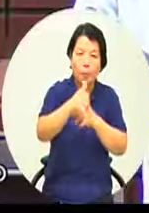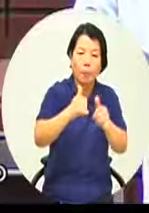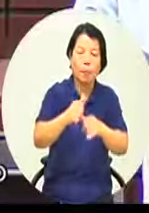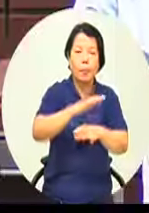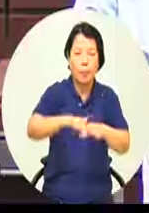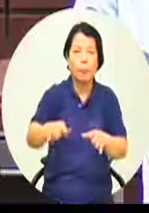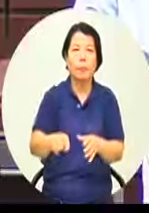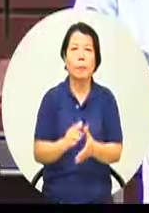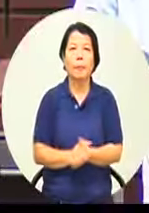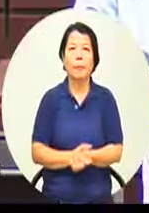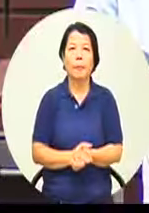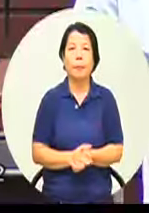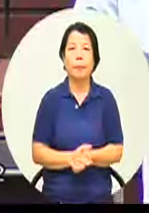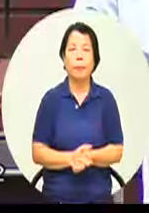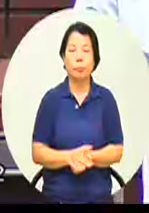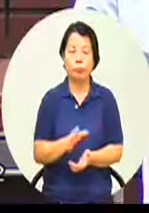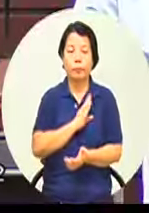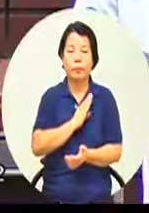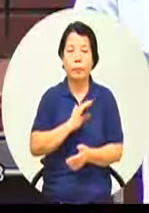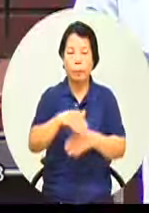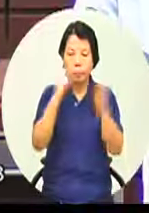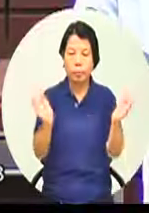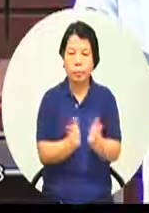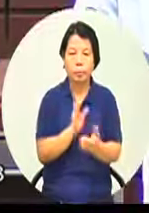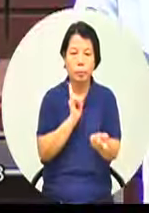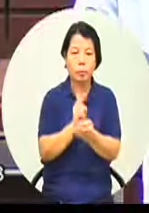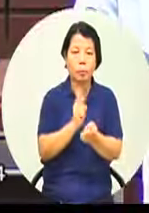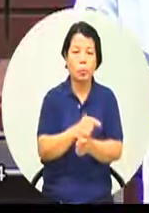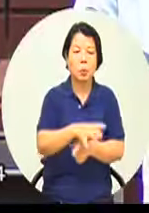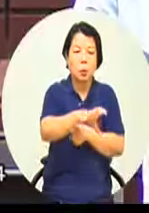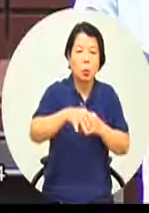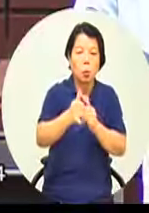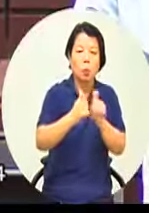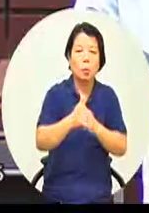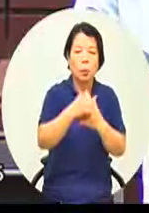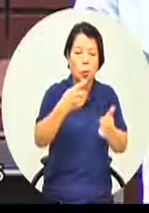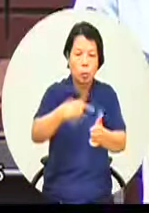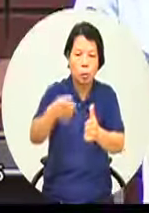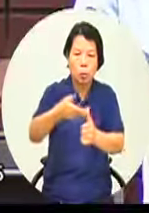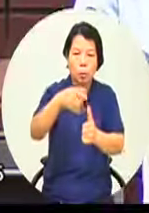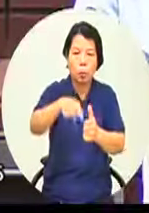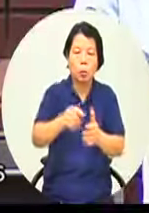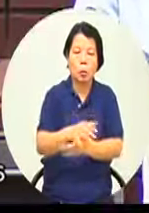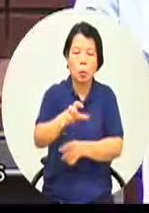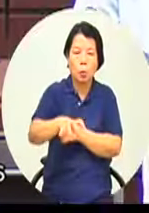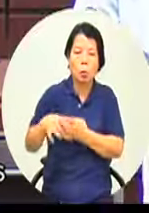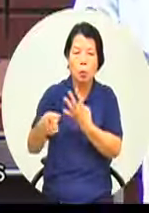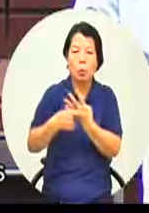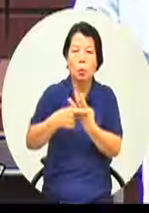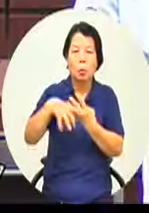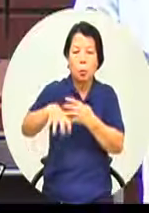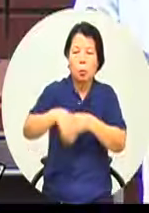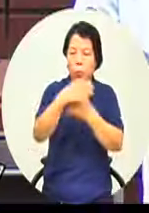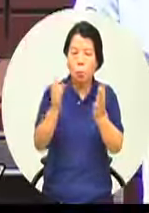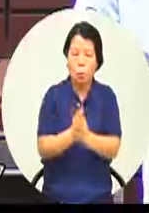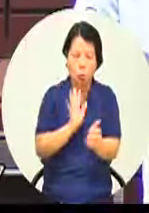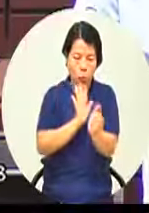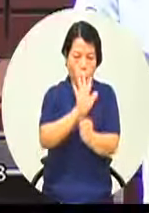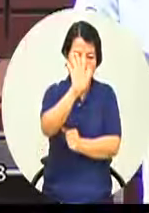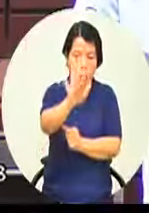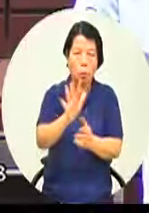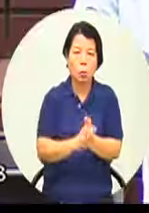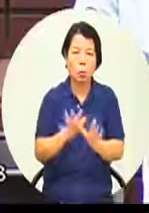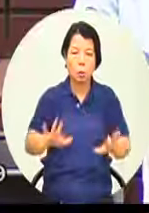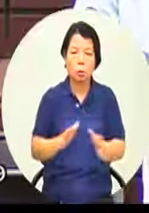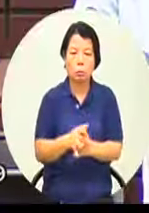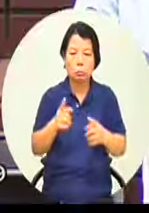在这里就是说我当然在整个对农民的教育方面，我们农业局也一直在着手，包括说我们现在找不到